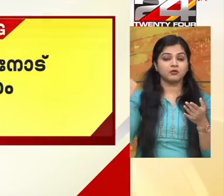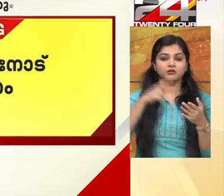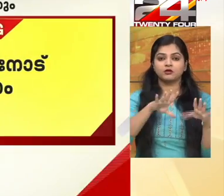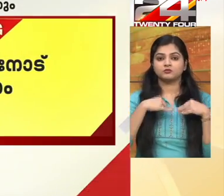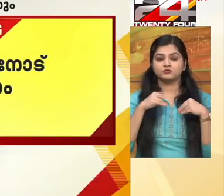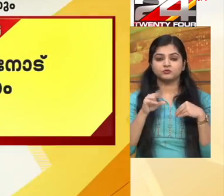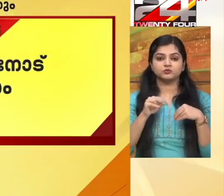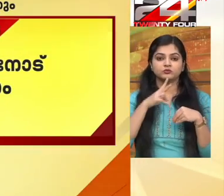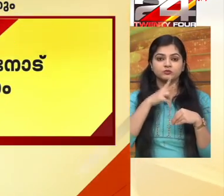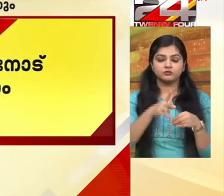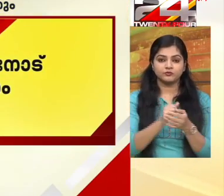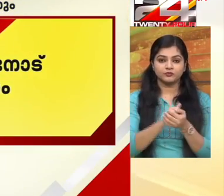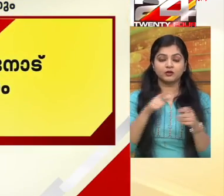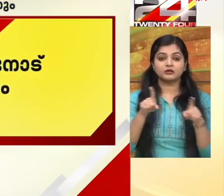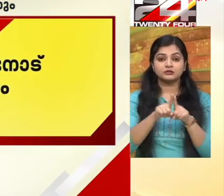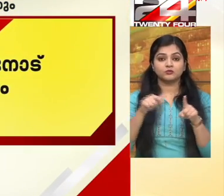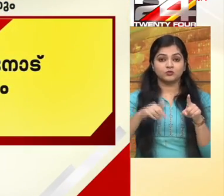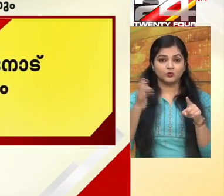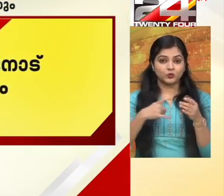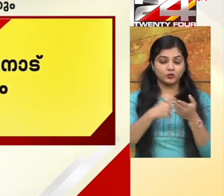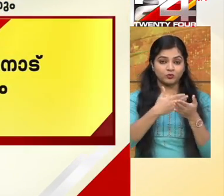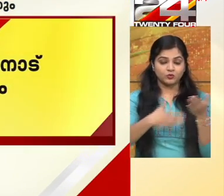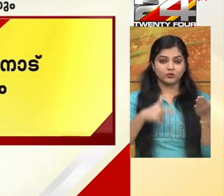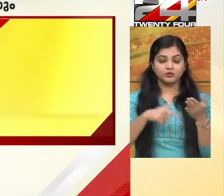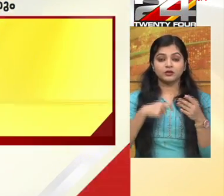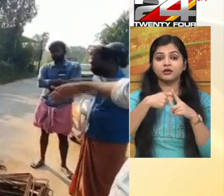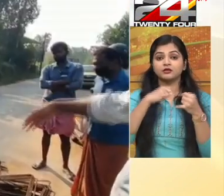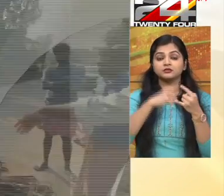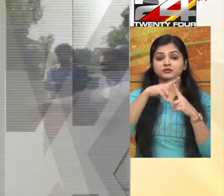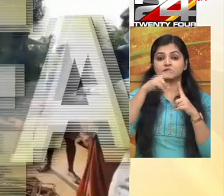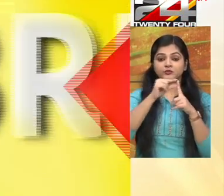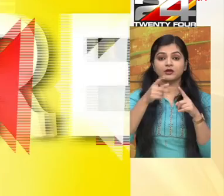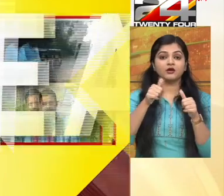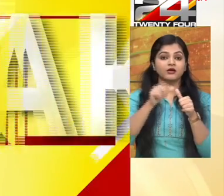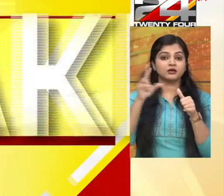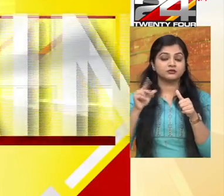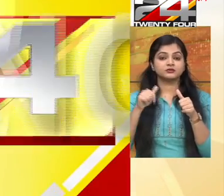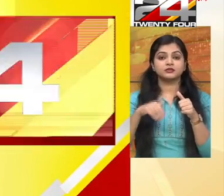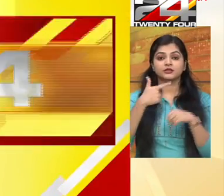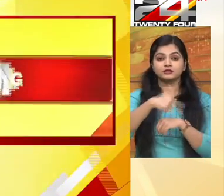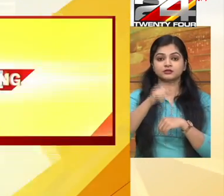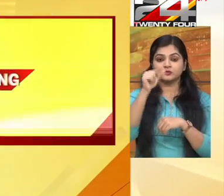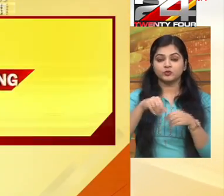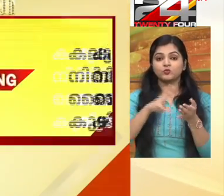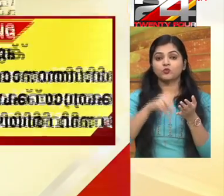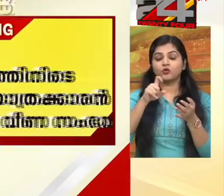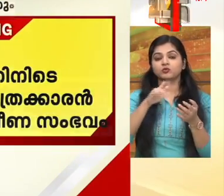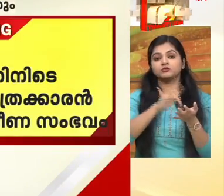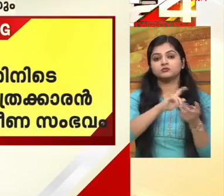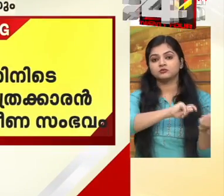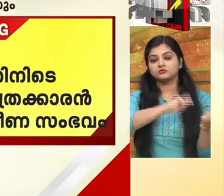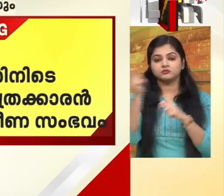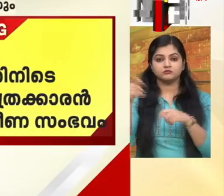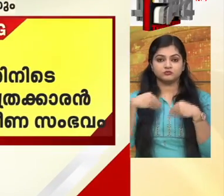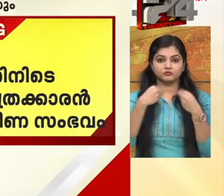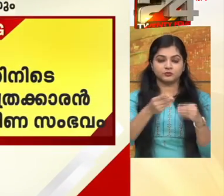അതേ തുടർന്നാണ് ഇപ്പോൾ നടപടി ഉണ്ടായിരിക്കുന്നത്. അതായത് KSTP കണ്ണൂർ അസിസ്റ്റന്റ് എഞ്ചിനീയറെയാണ് സ്ഥലം മാറ്റിയിരിക്കുന്നത്. മൂവാറ്റുപുഴയിലേക്കാണ് അവരെ സ്ഥലം മാറ്റിയത്.